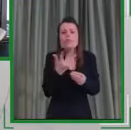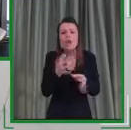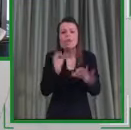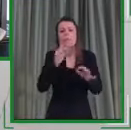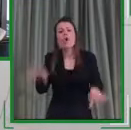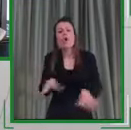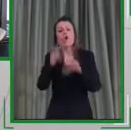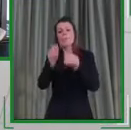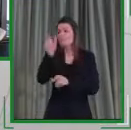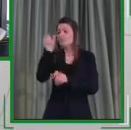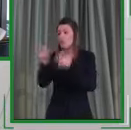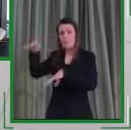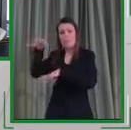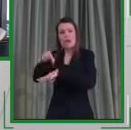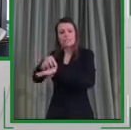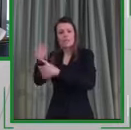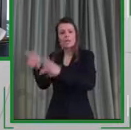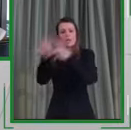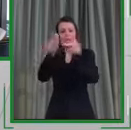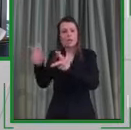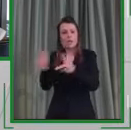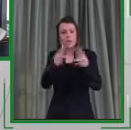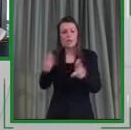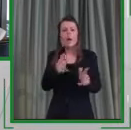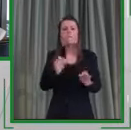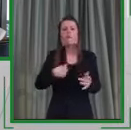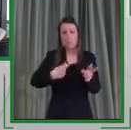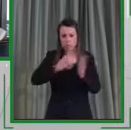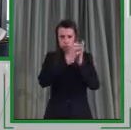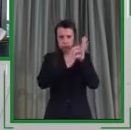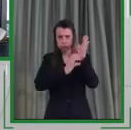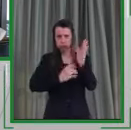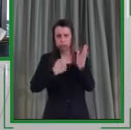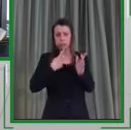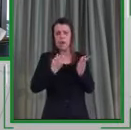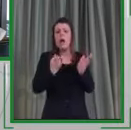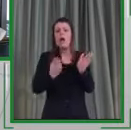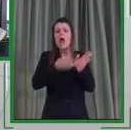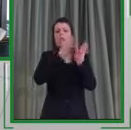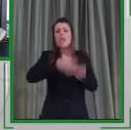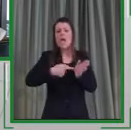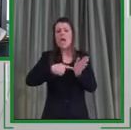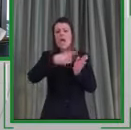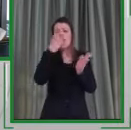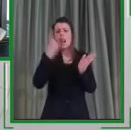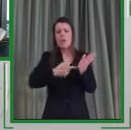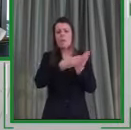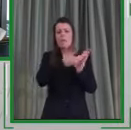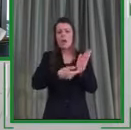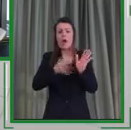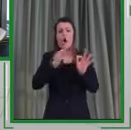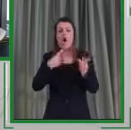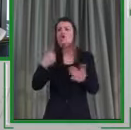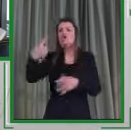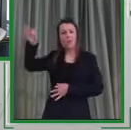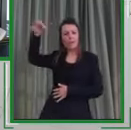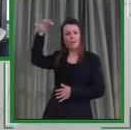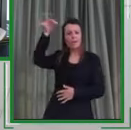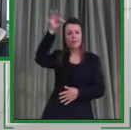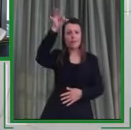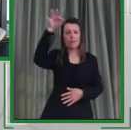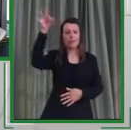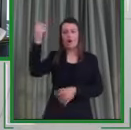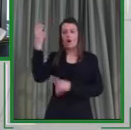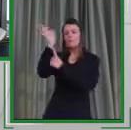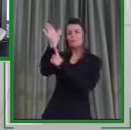come abbiamo scritto in una delibera una delibera che oggi viene sbandierata e qualcuno osa a ci